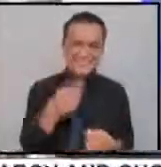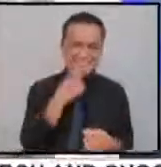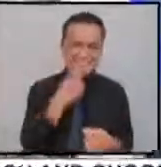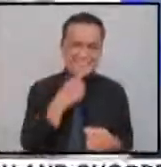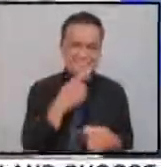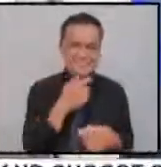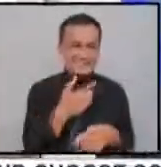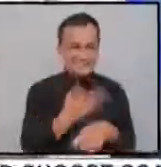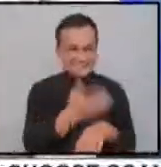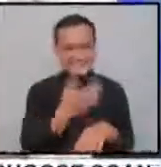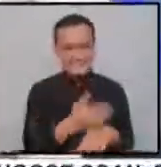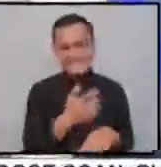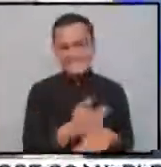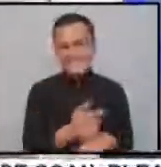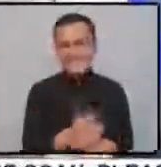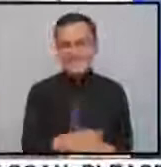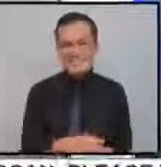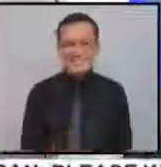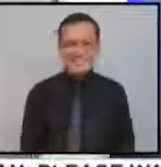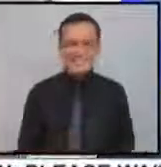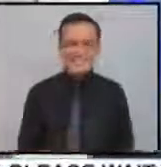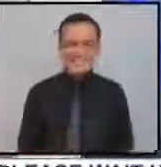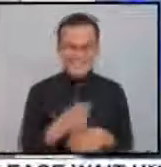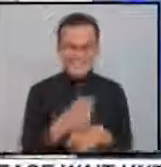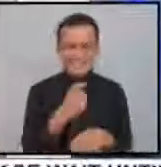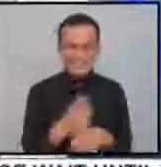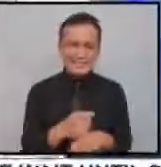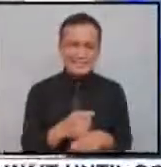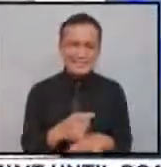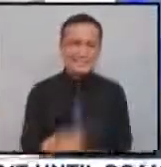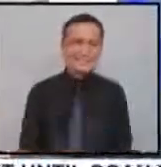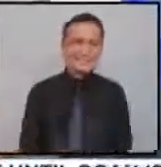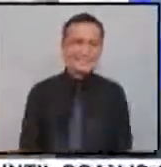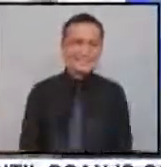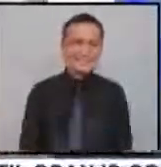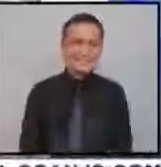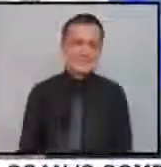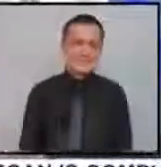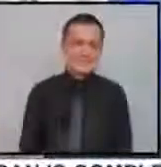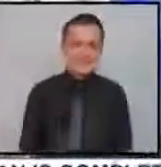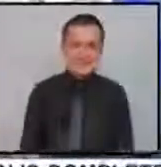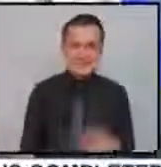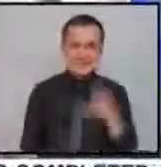Yung sasampaling ka bigla may ikot na star. Pero mo, 7 minutes kayo nagawa dito.